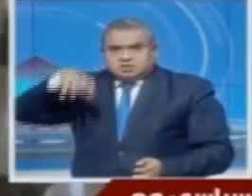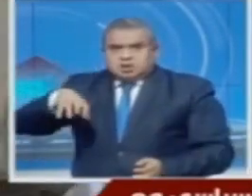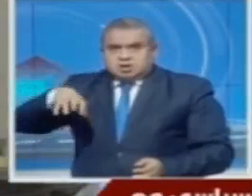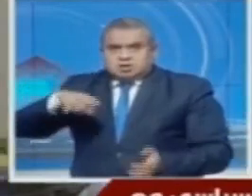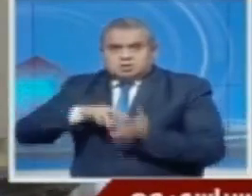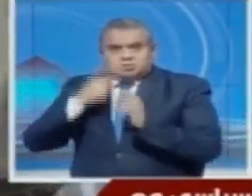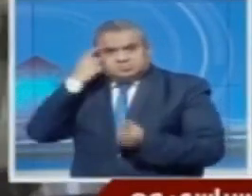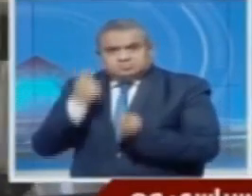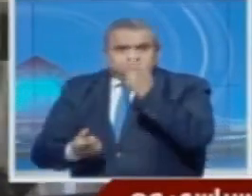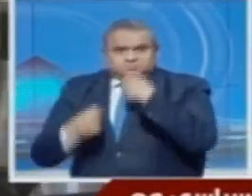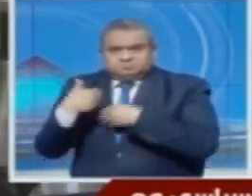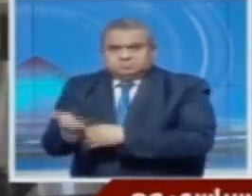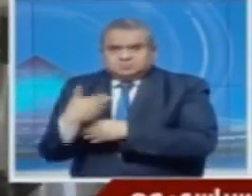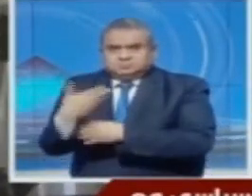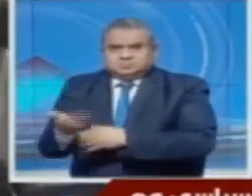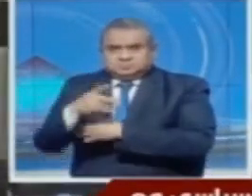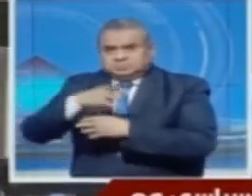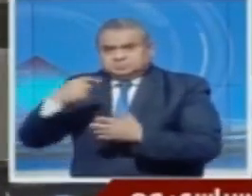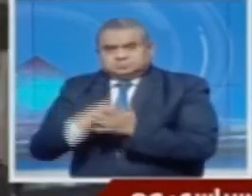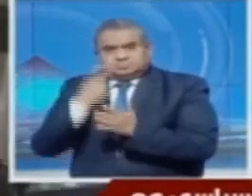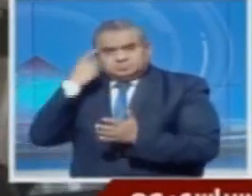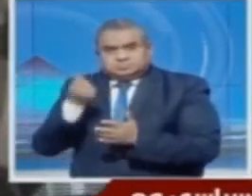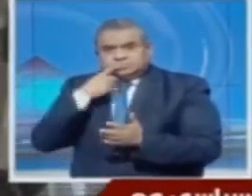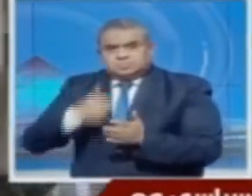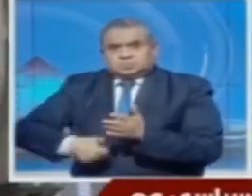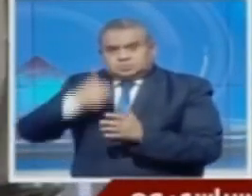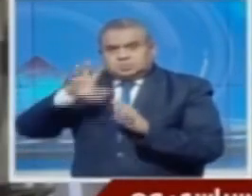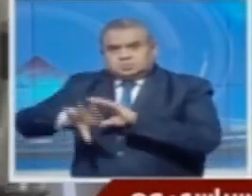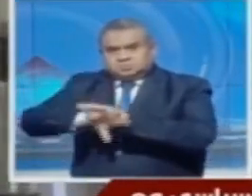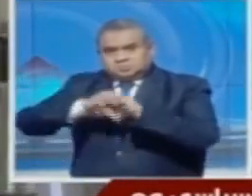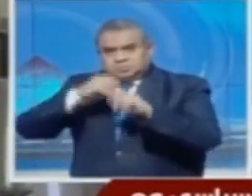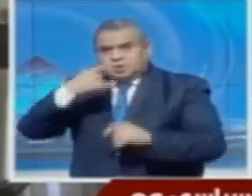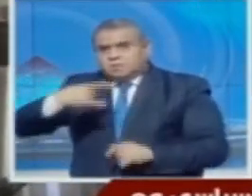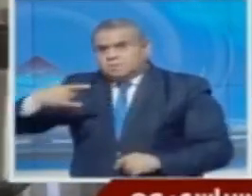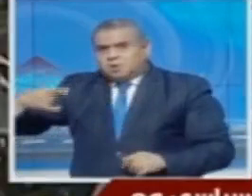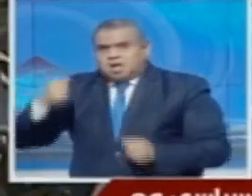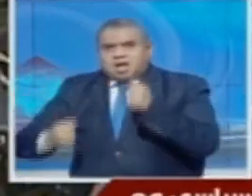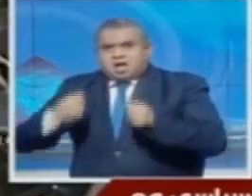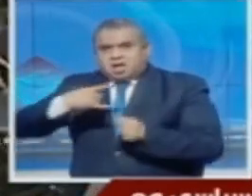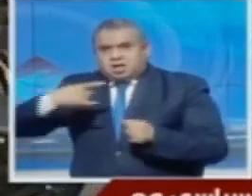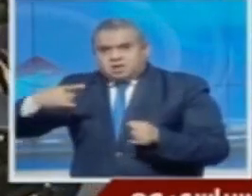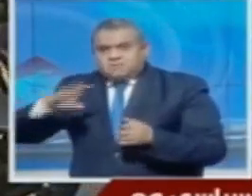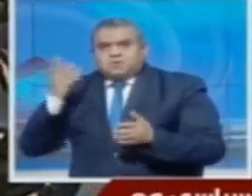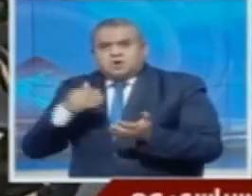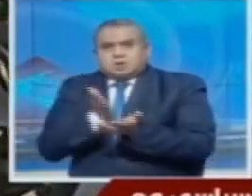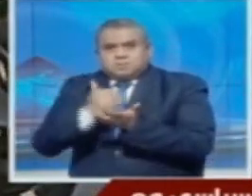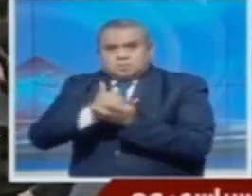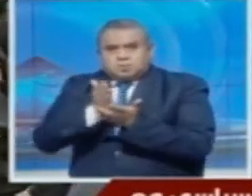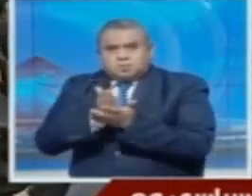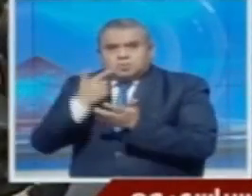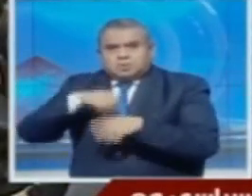القاهرة عددا من التصورات المقترحة، والتي تتضمن إقامة مواقف